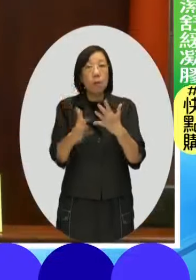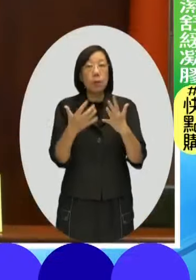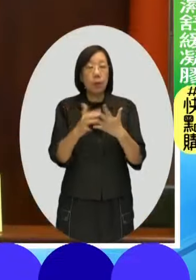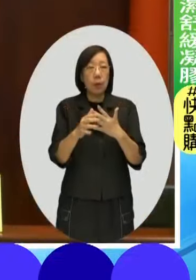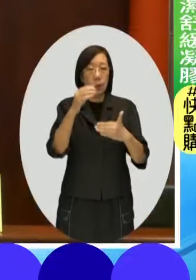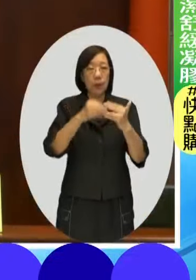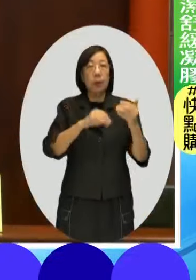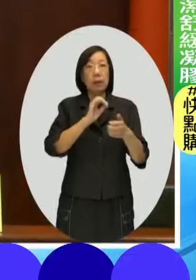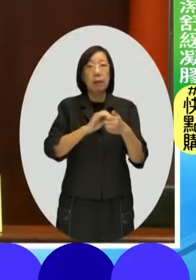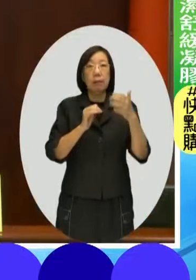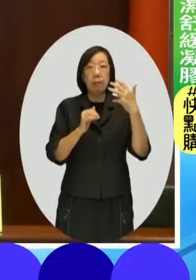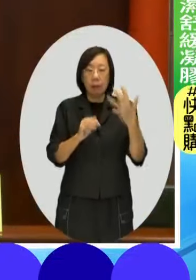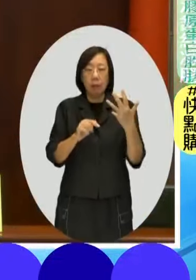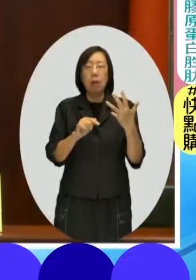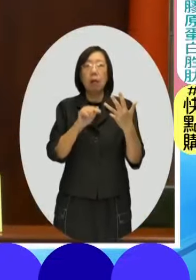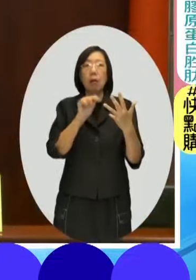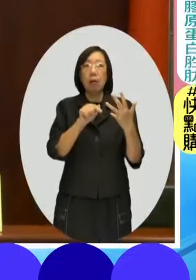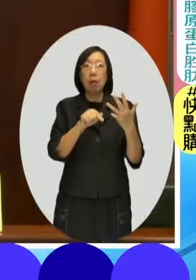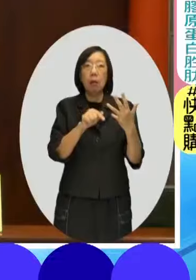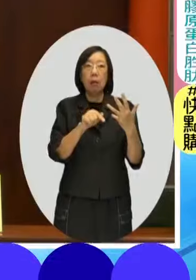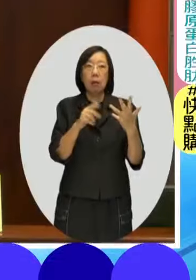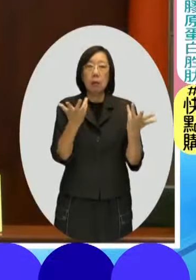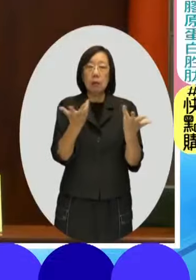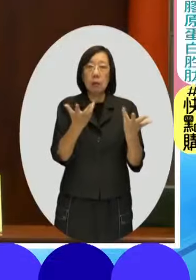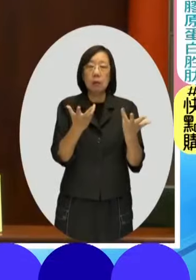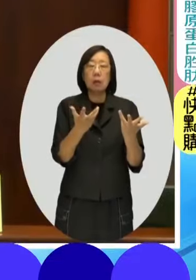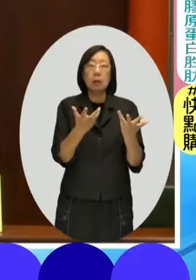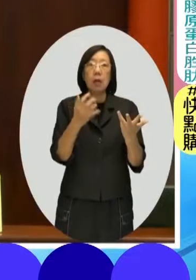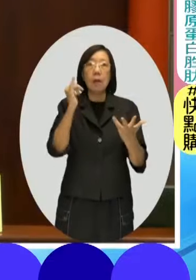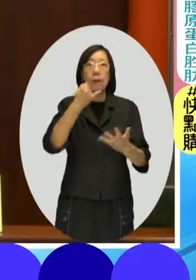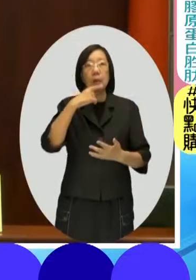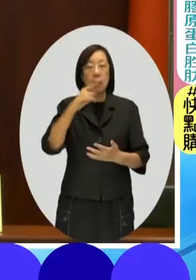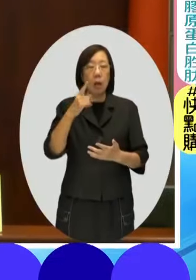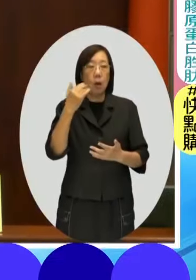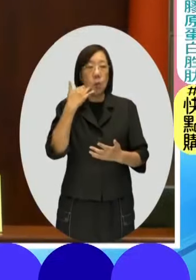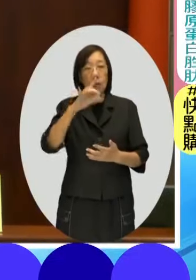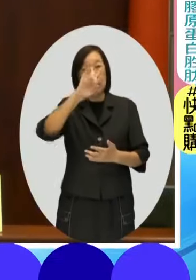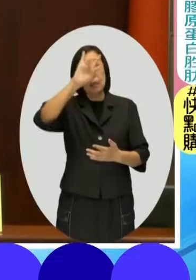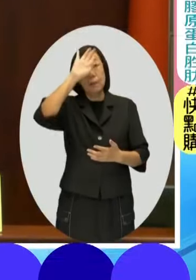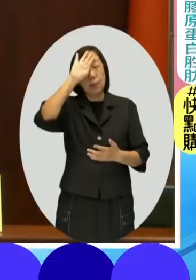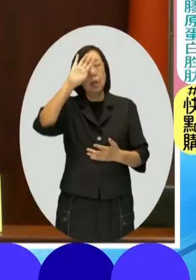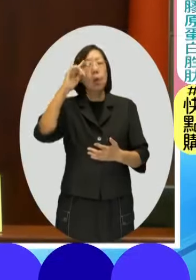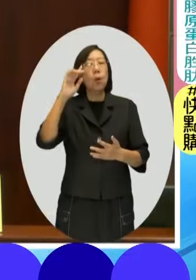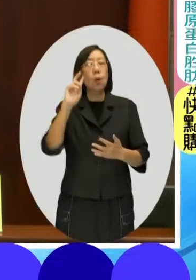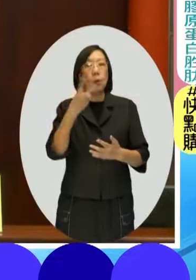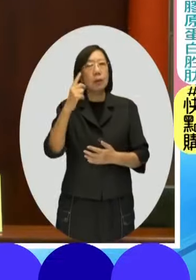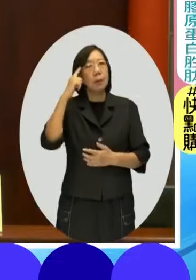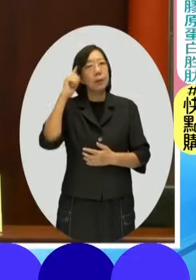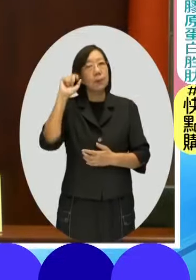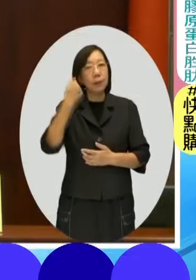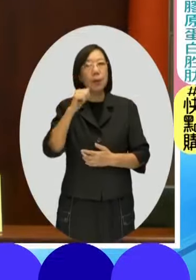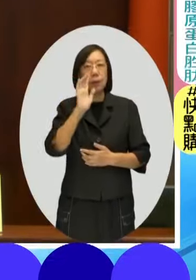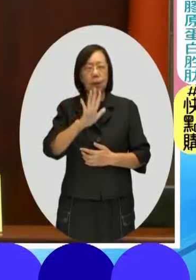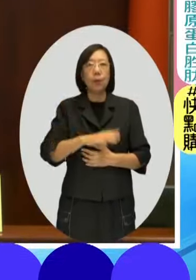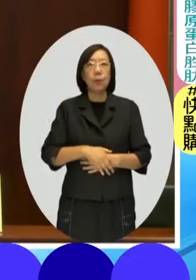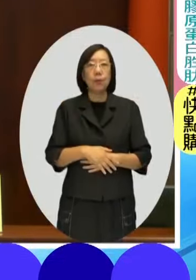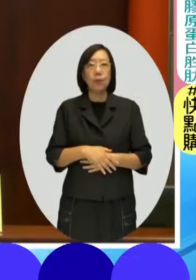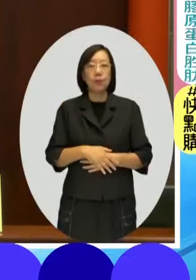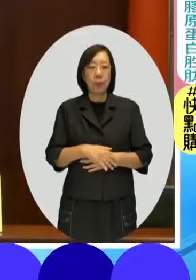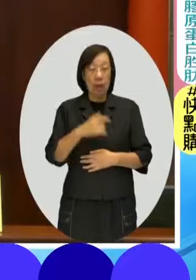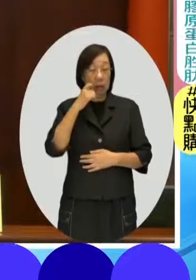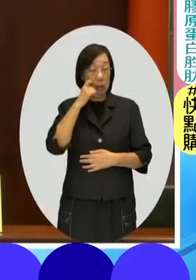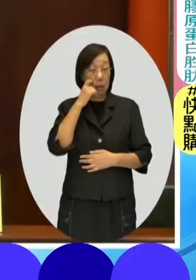死。那如果你在审判的过程当中这个也忘记装病，那怎么办呢？没关系，就是到这枪决之前呢、你